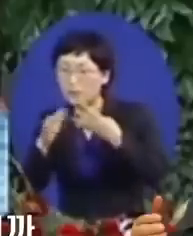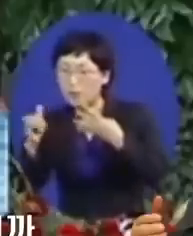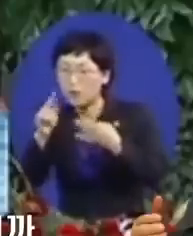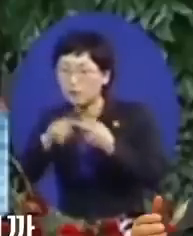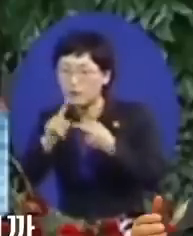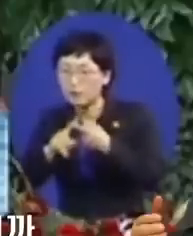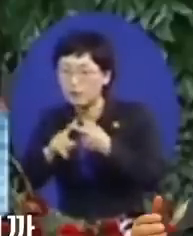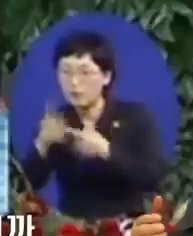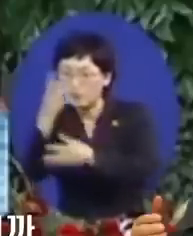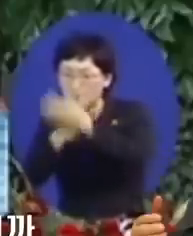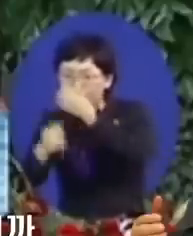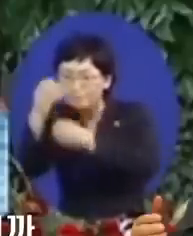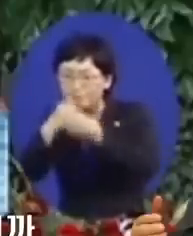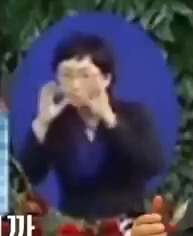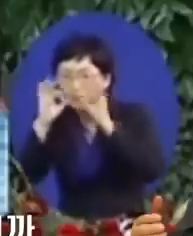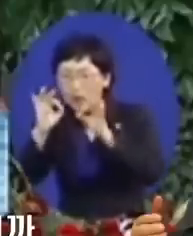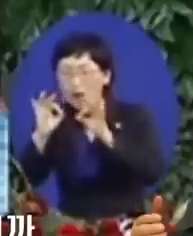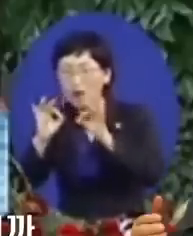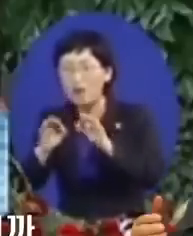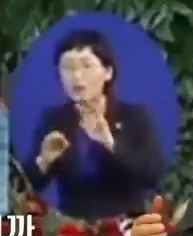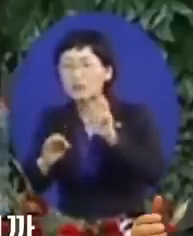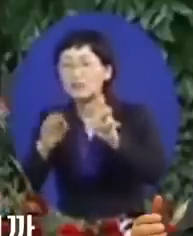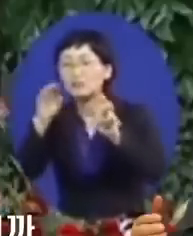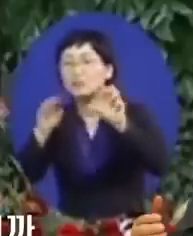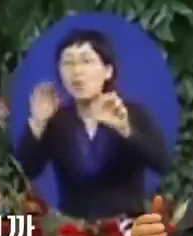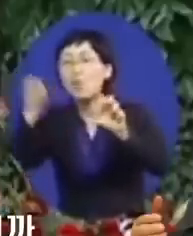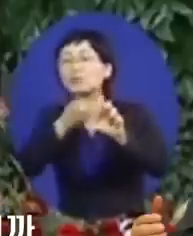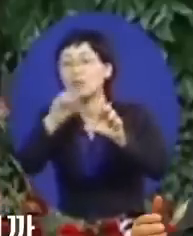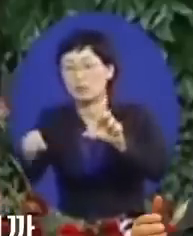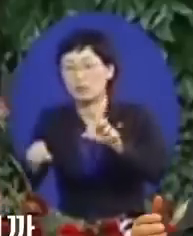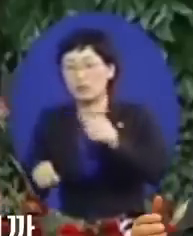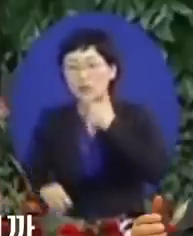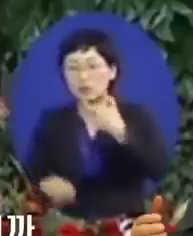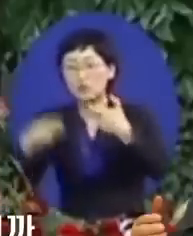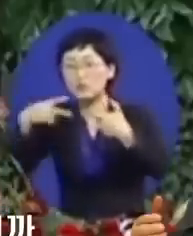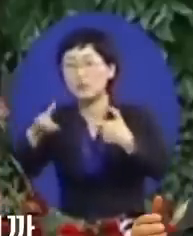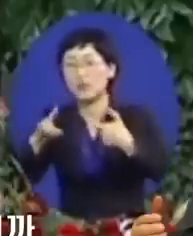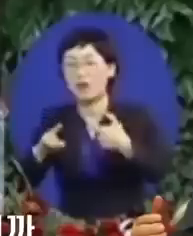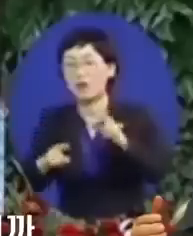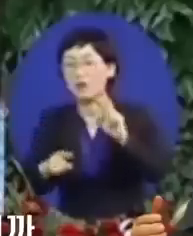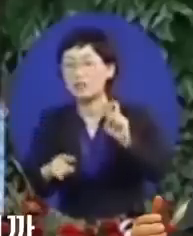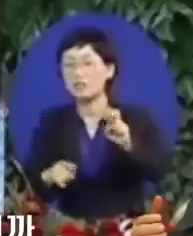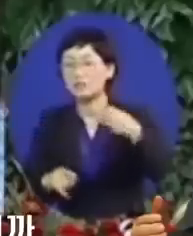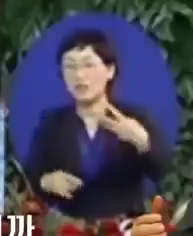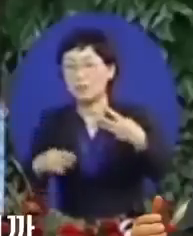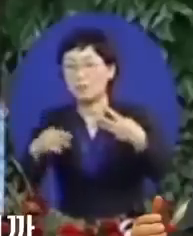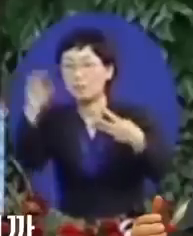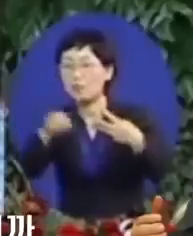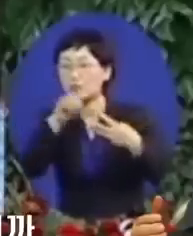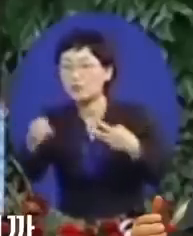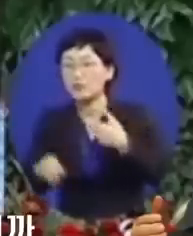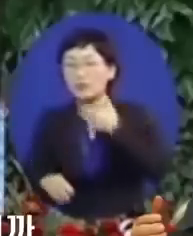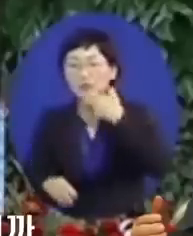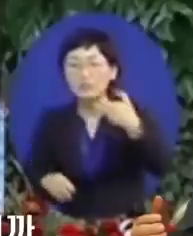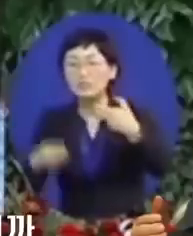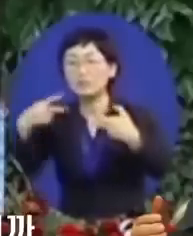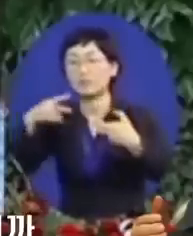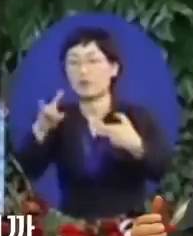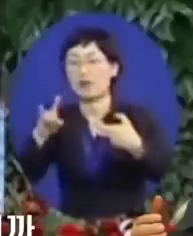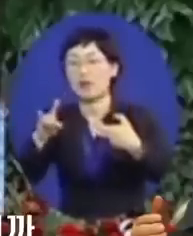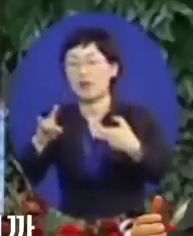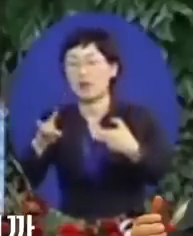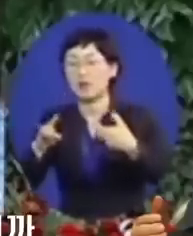보았습니다. 그 중에 35%가 60대, 23%가 70대,